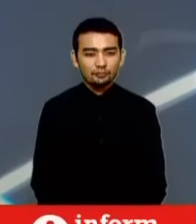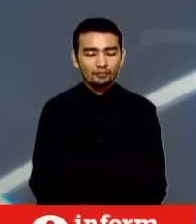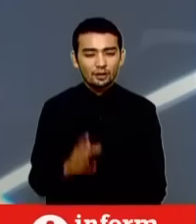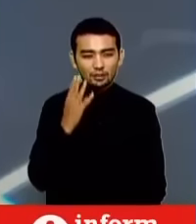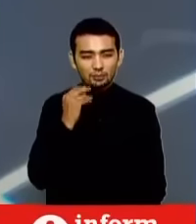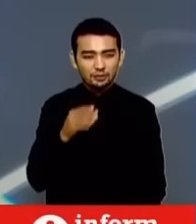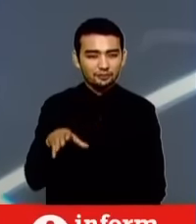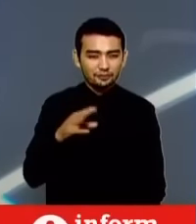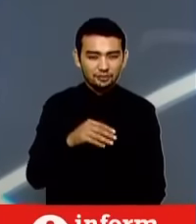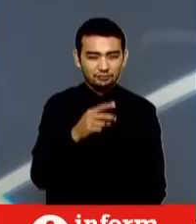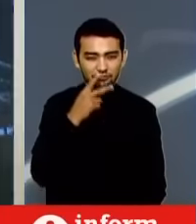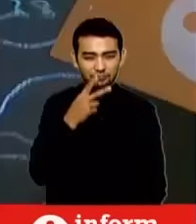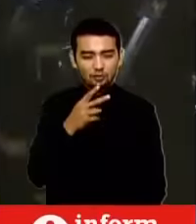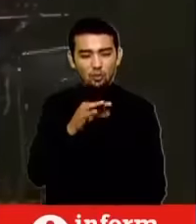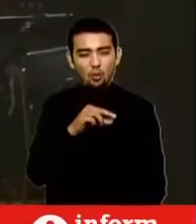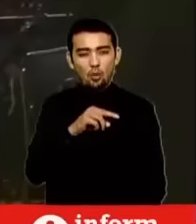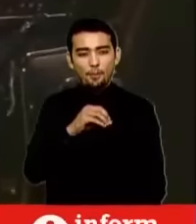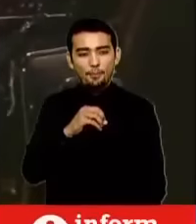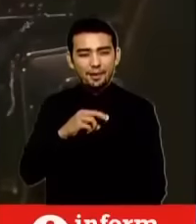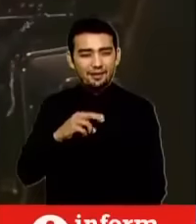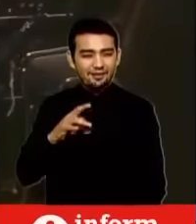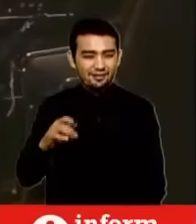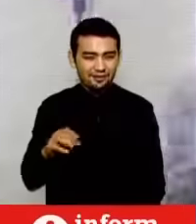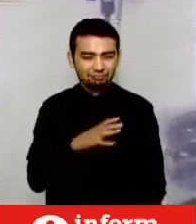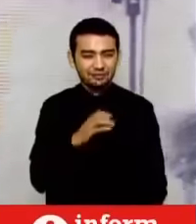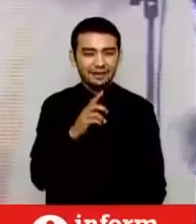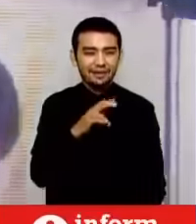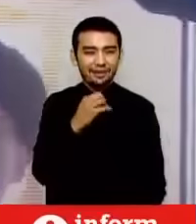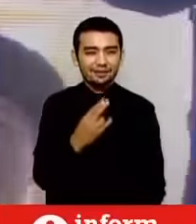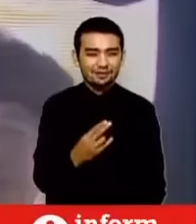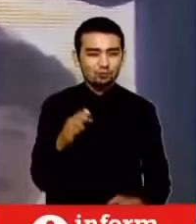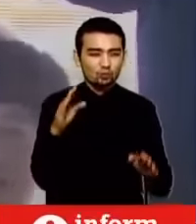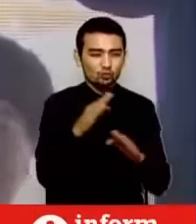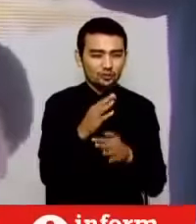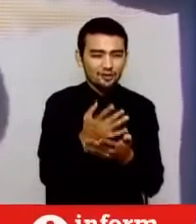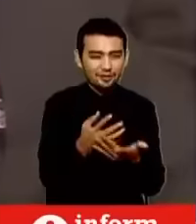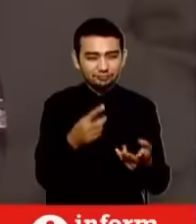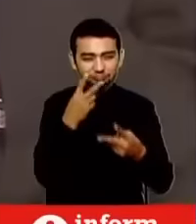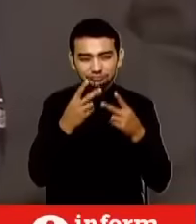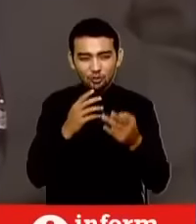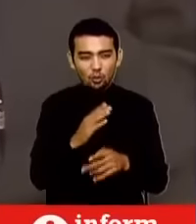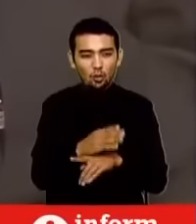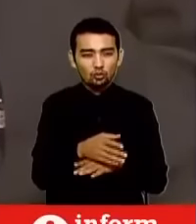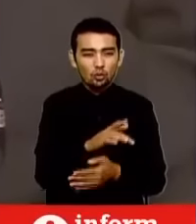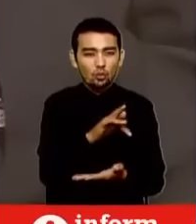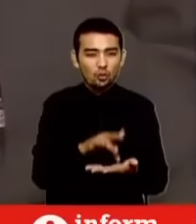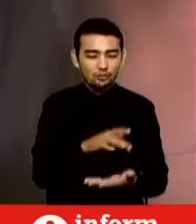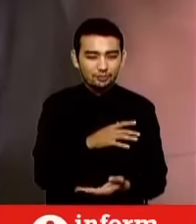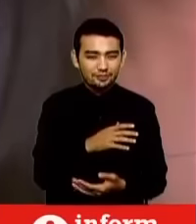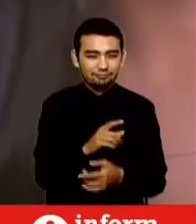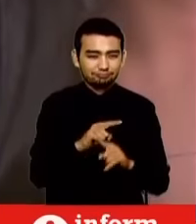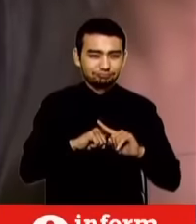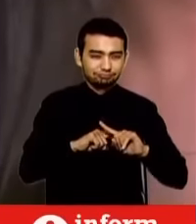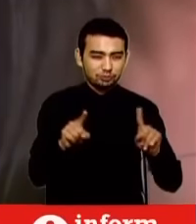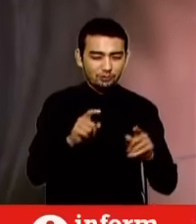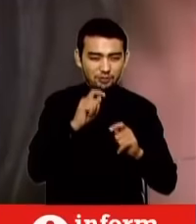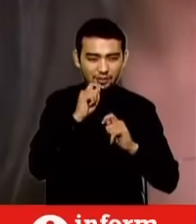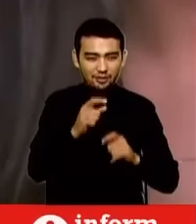Алматинцы окунулись в атмосферу оперной и национальной музыки. Ко Дню Конституции жителям и гостям города подготовили необычный